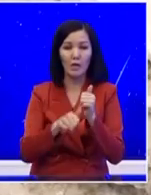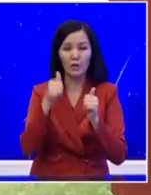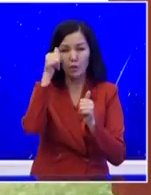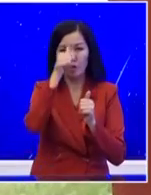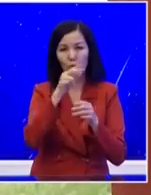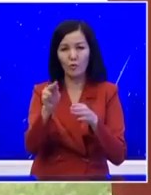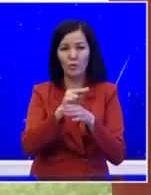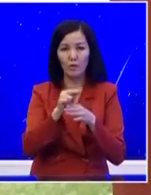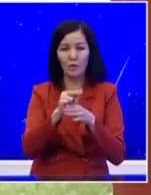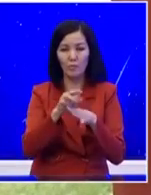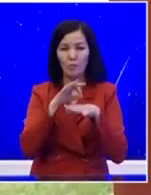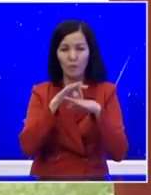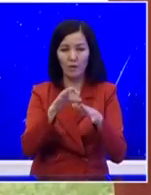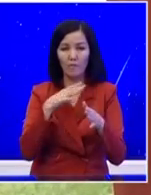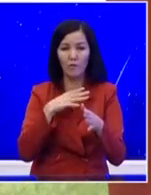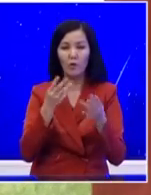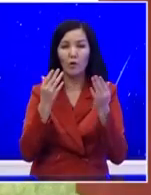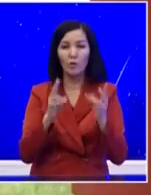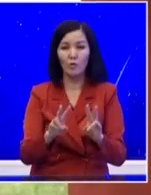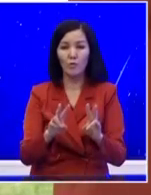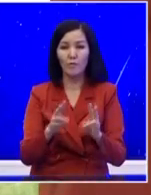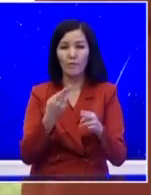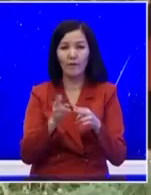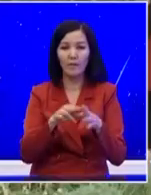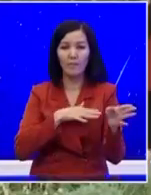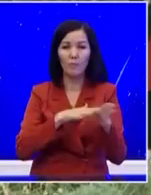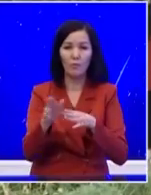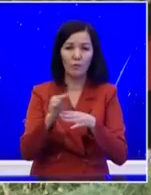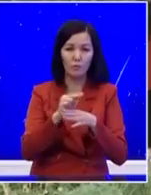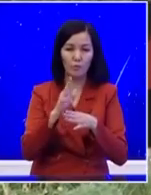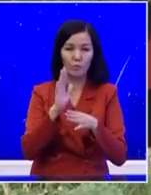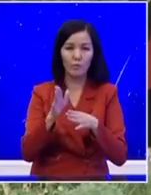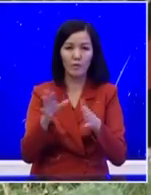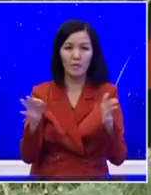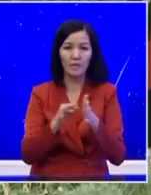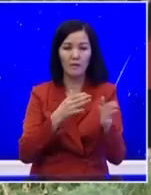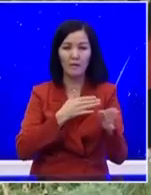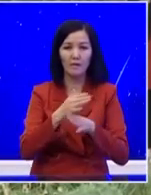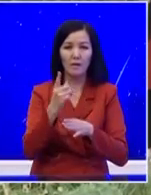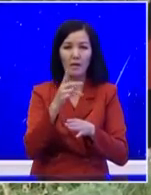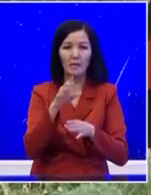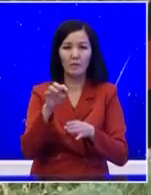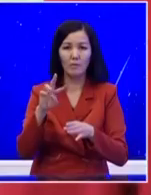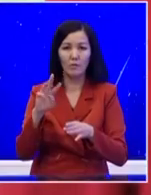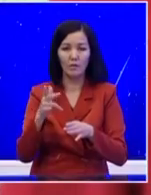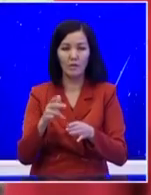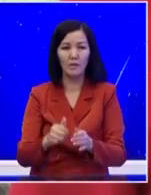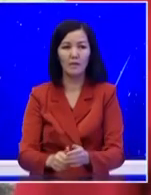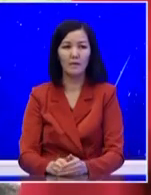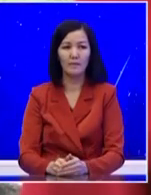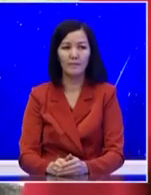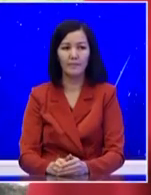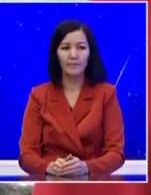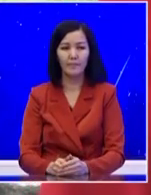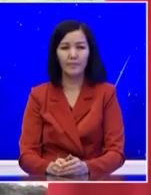района проводят текущий ремонт. Нынешним объект будет полностью отреставрирован. На эти цели выделен 1 миллион тенге.